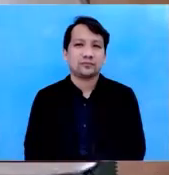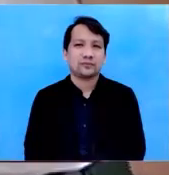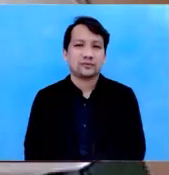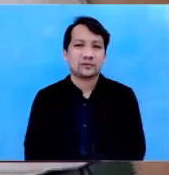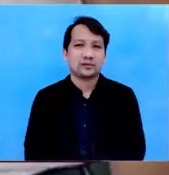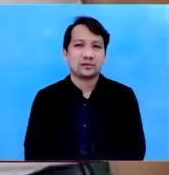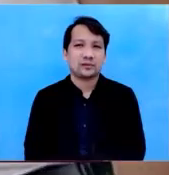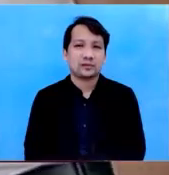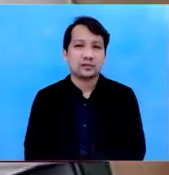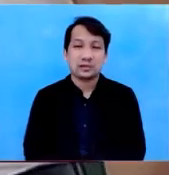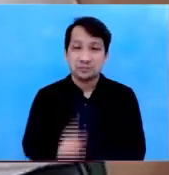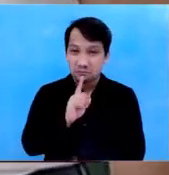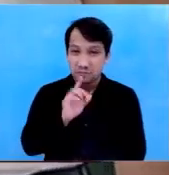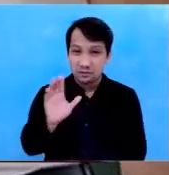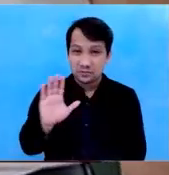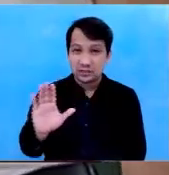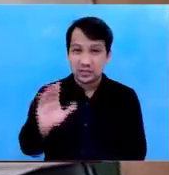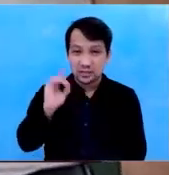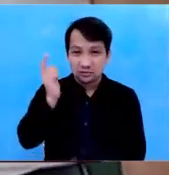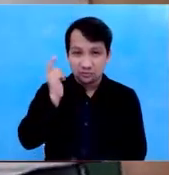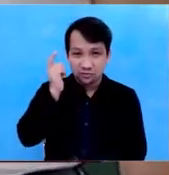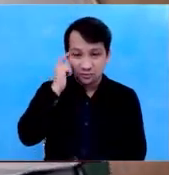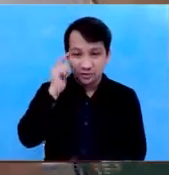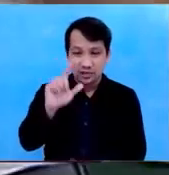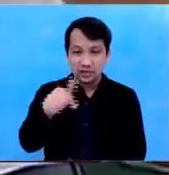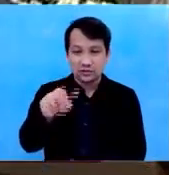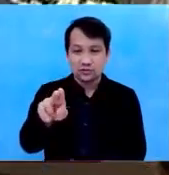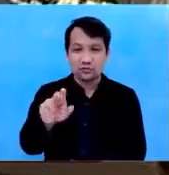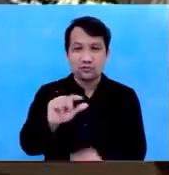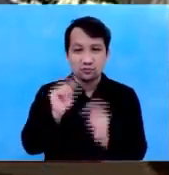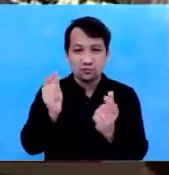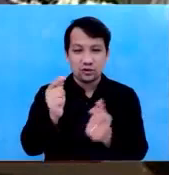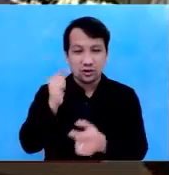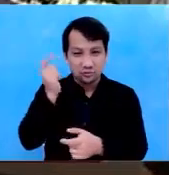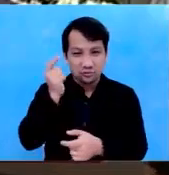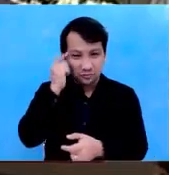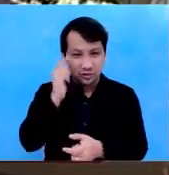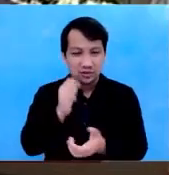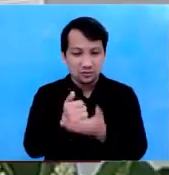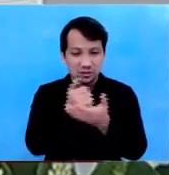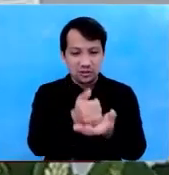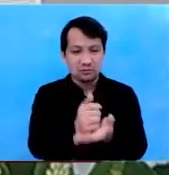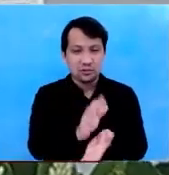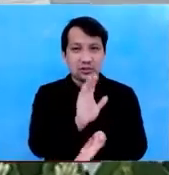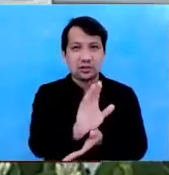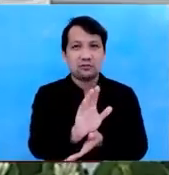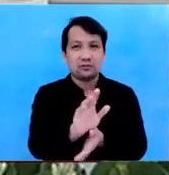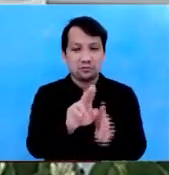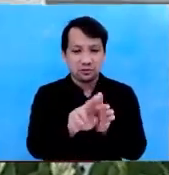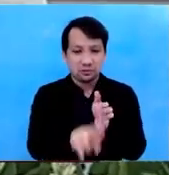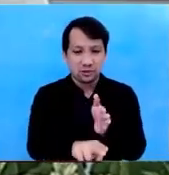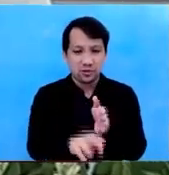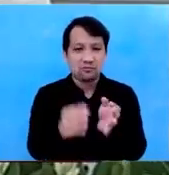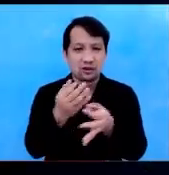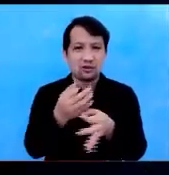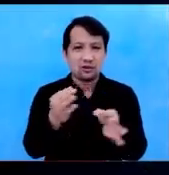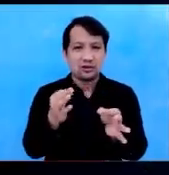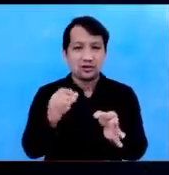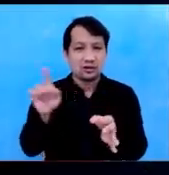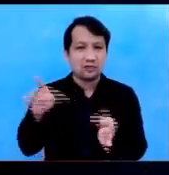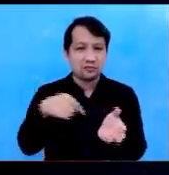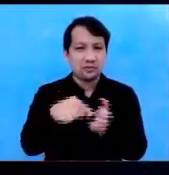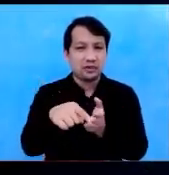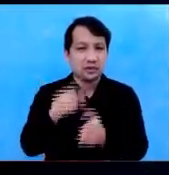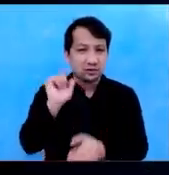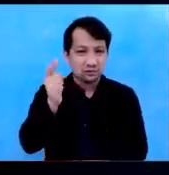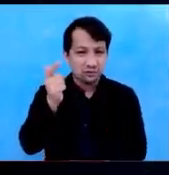provincial government ng Bulacan sa mga naulila ng 5 rescuer. Sasagutin na rin ito ang burol at pagpapalibing sa mga biktima. At sa